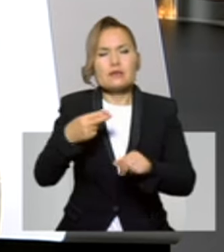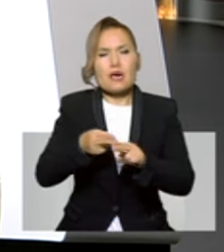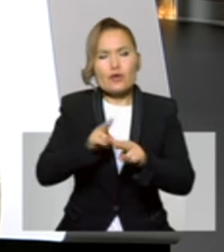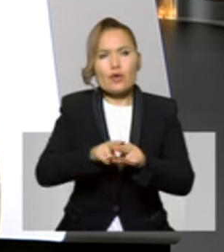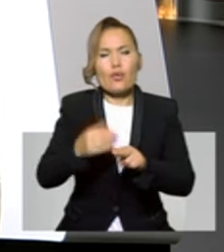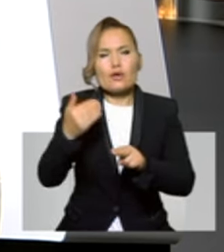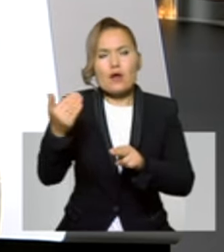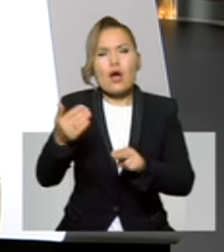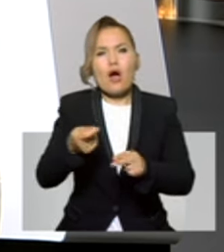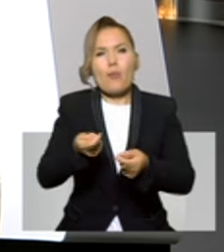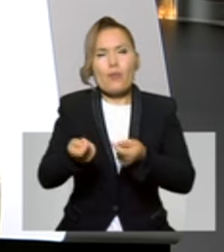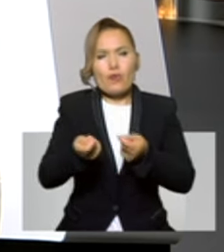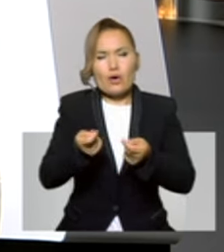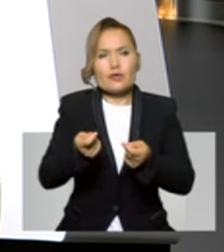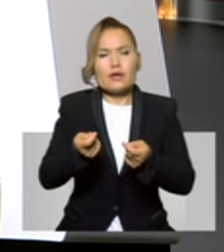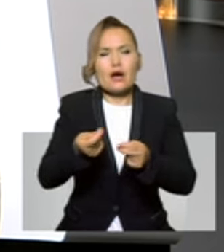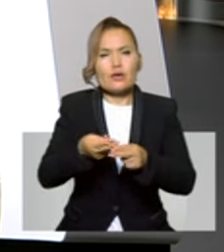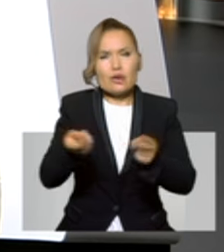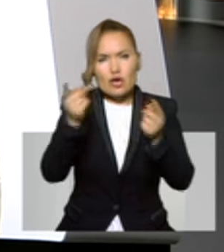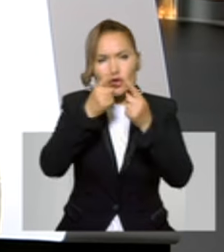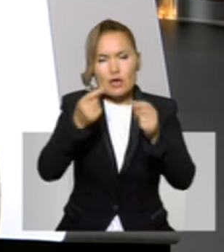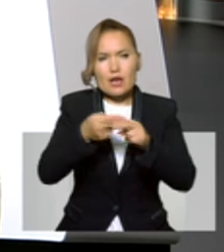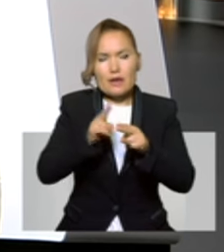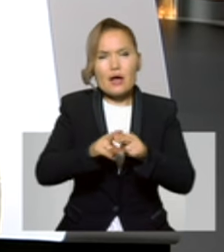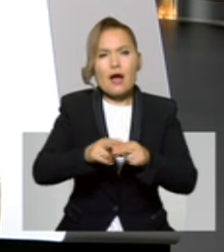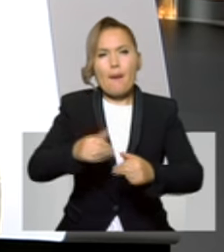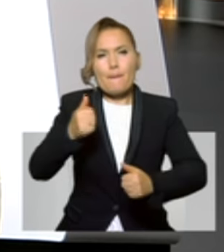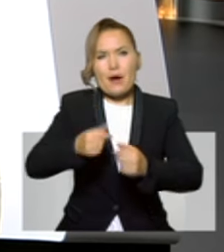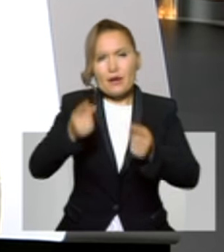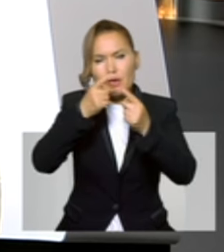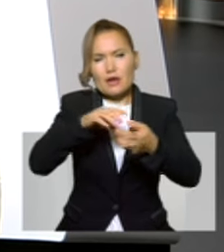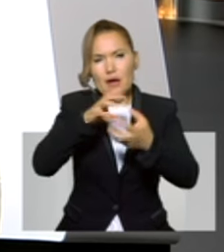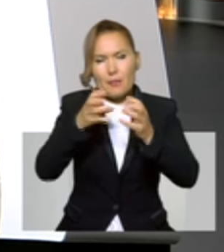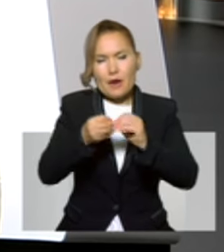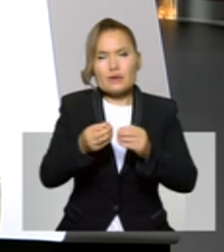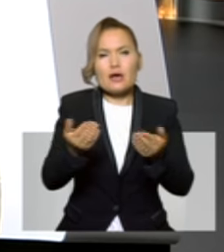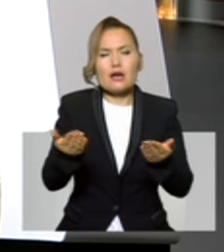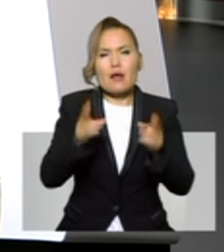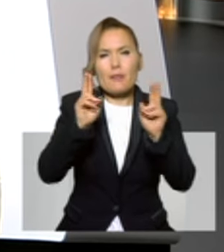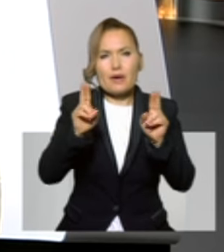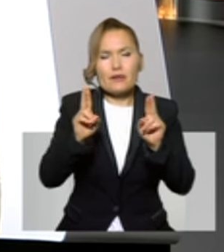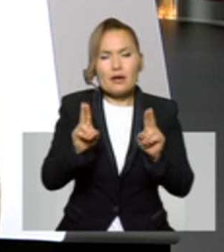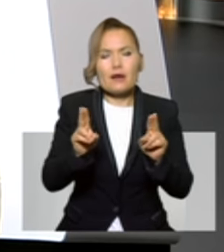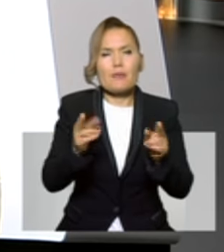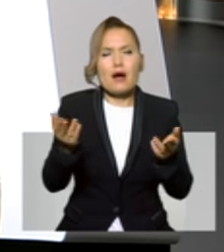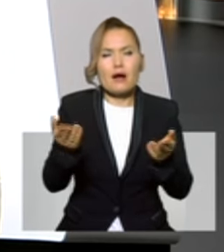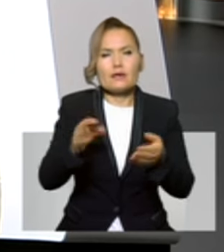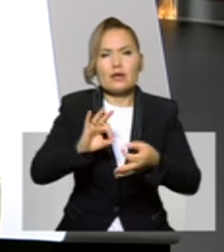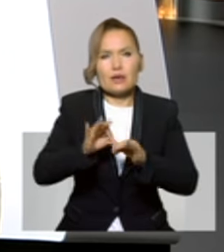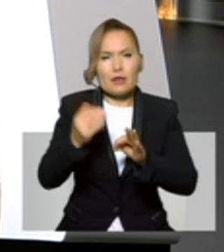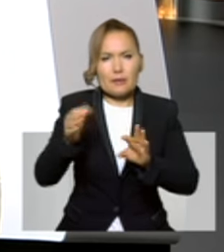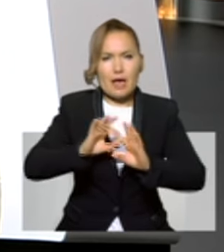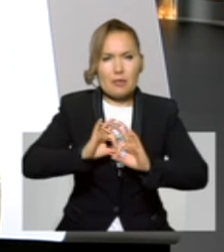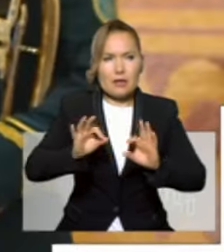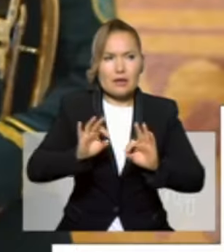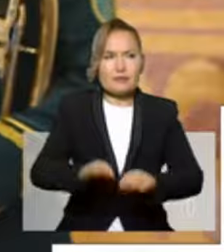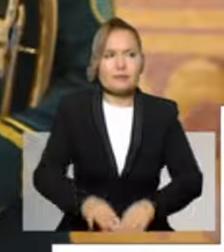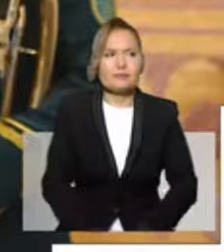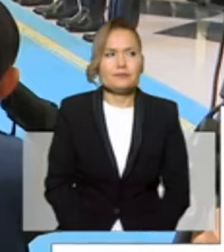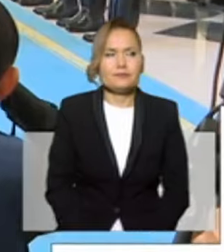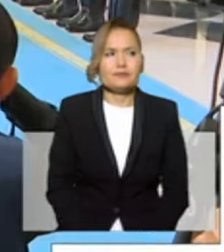креативті жастар үшін арнайы байқау жариялады. Бәсі биік бәсекенің шарттары қандай? Ая Мүтәлі айтсын.